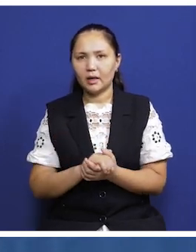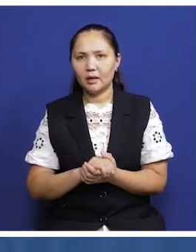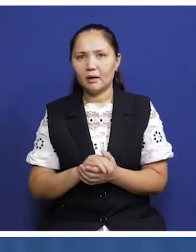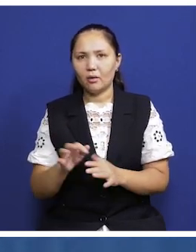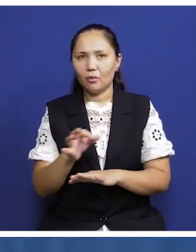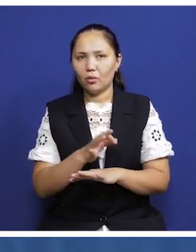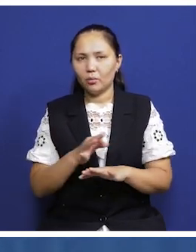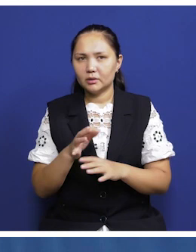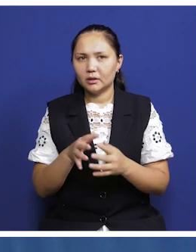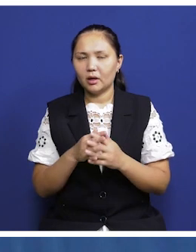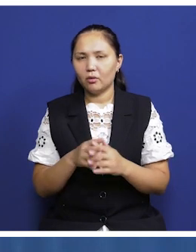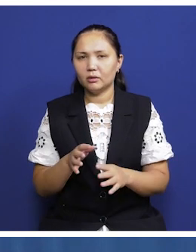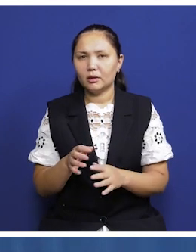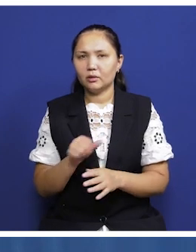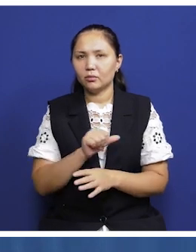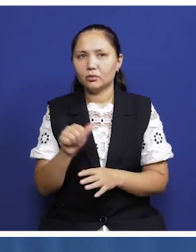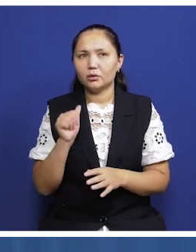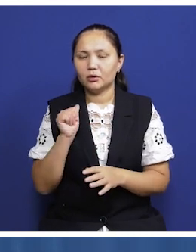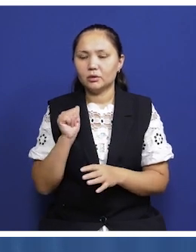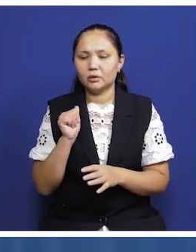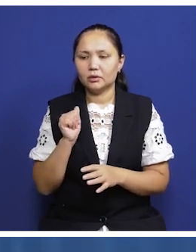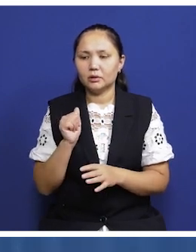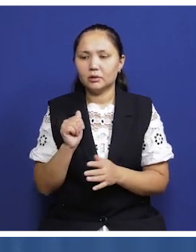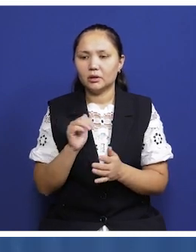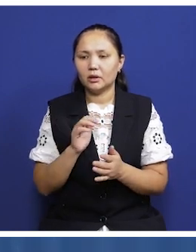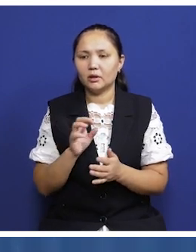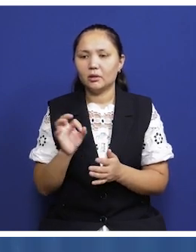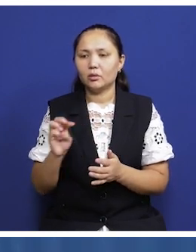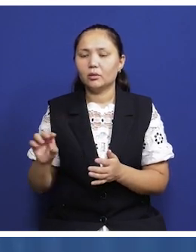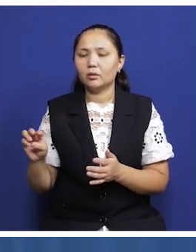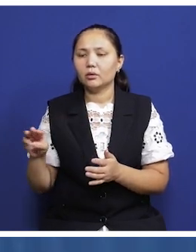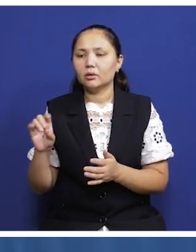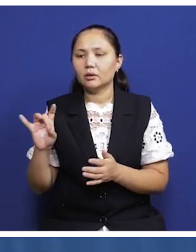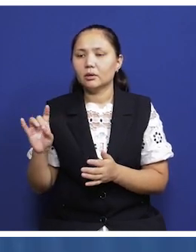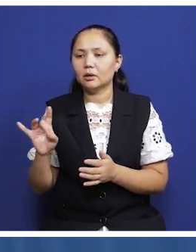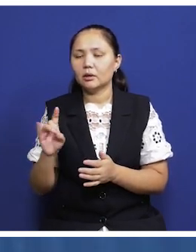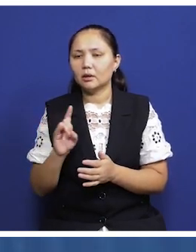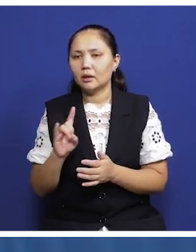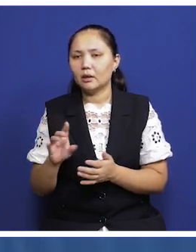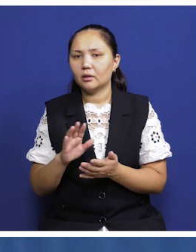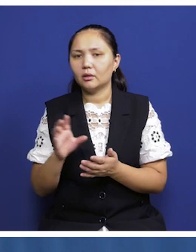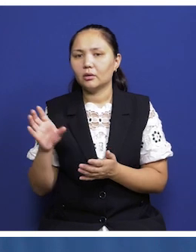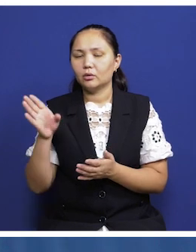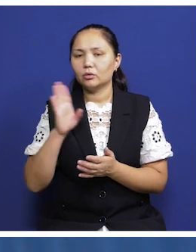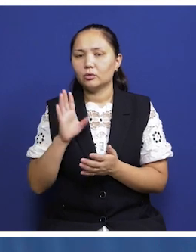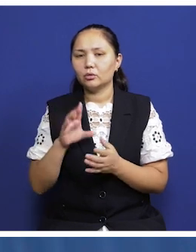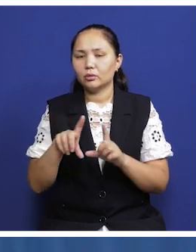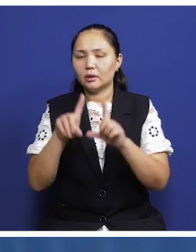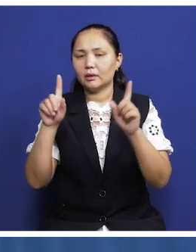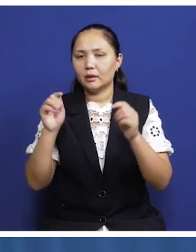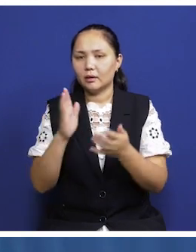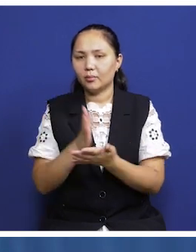Әрбір аудандарда өзіне отырар таз алып, отырар су немесе тағы бірдеңке деген сияқты сондай мекемелер бар да